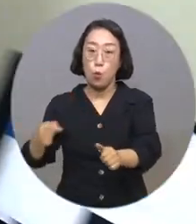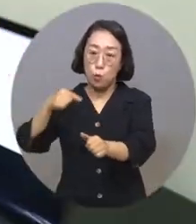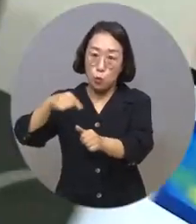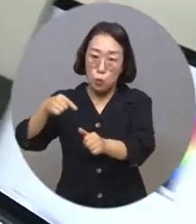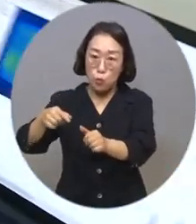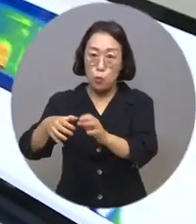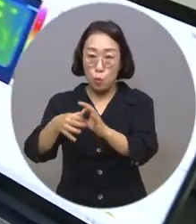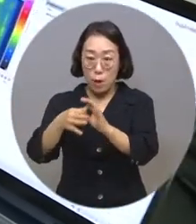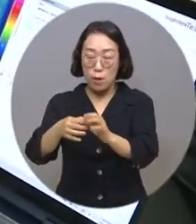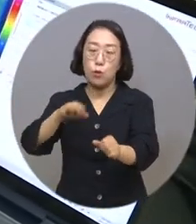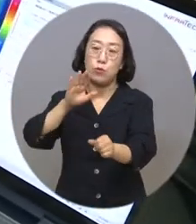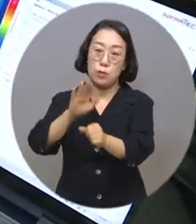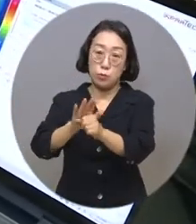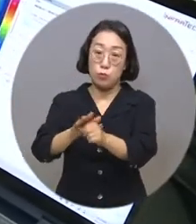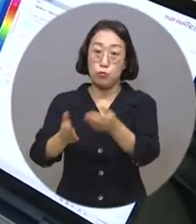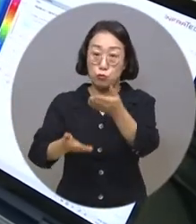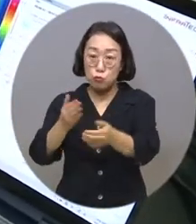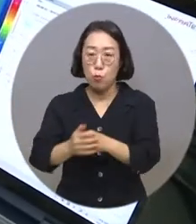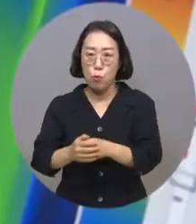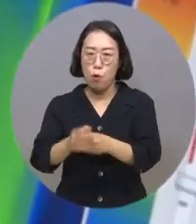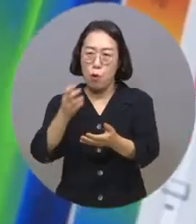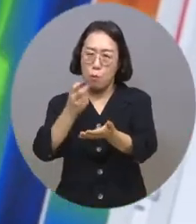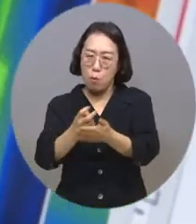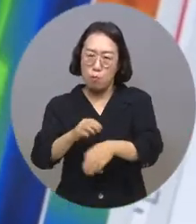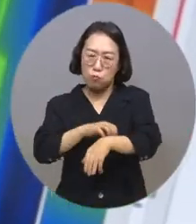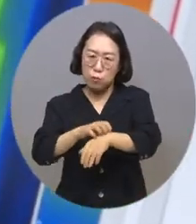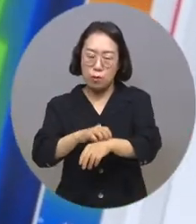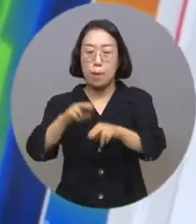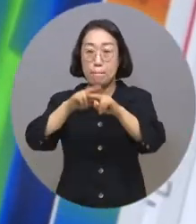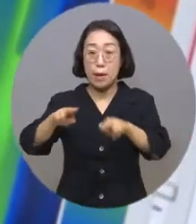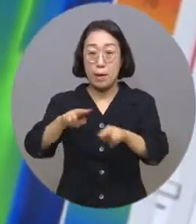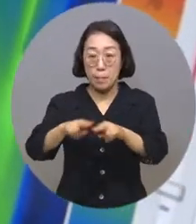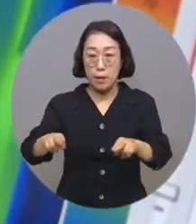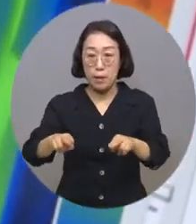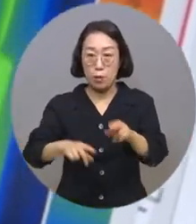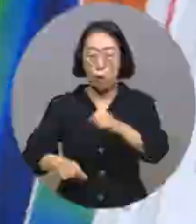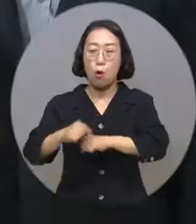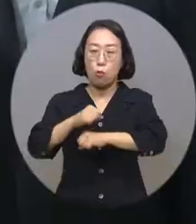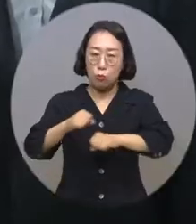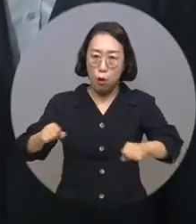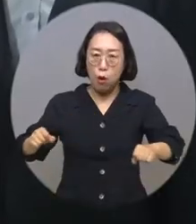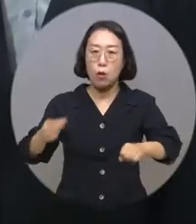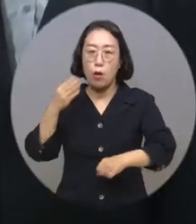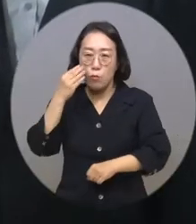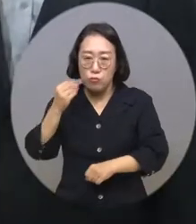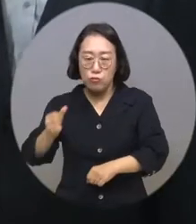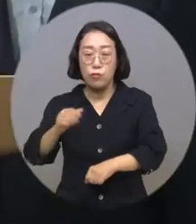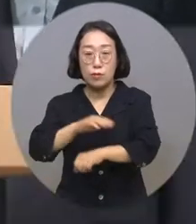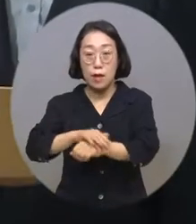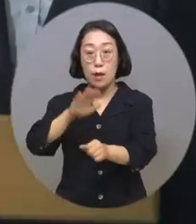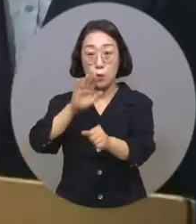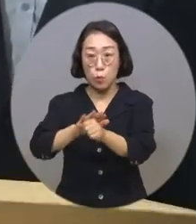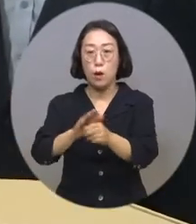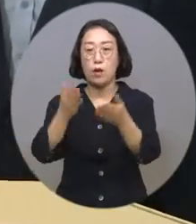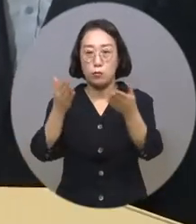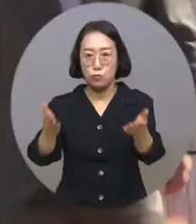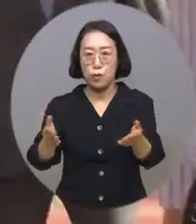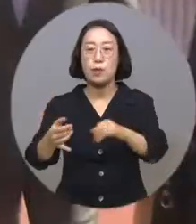지원하고 불필요한 규제를 철폐하여 새로운 시장을 확대할 수 있는 여건을 조성해 나가겠다고